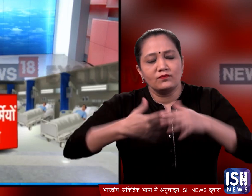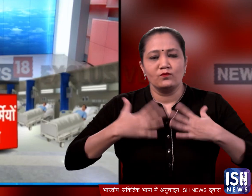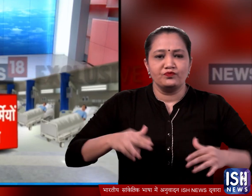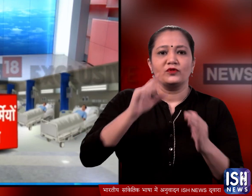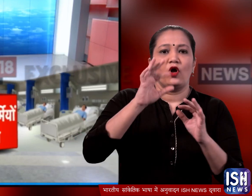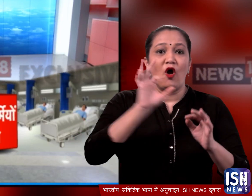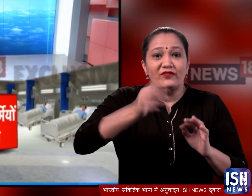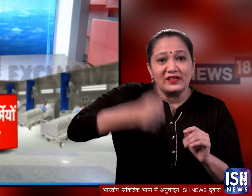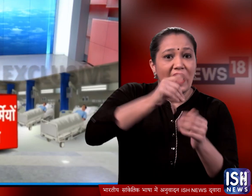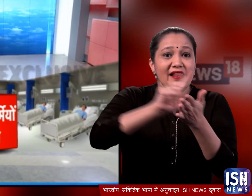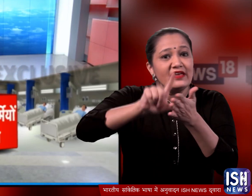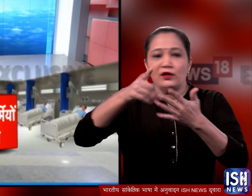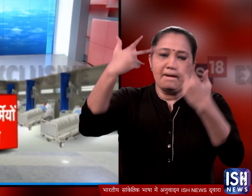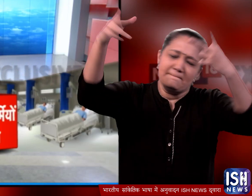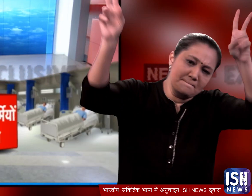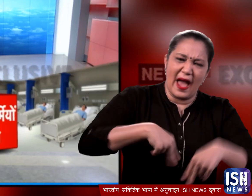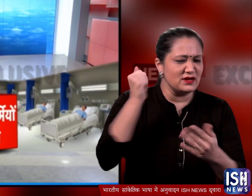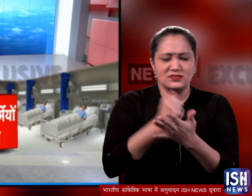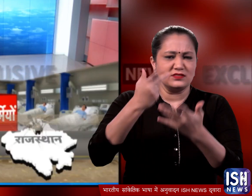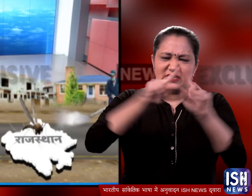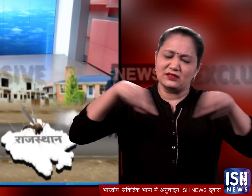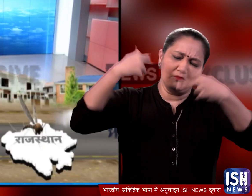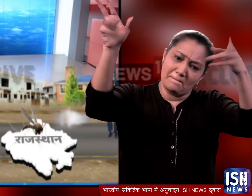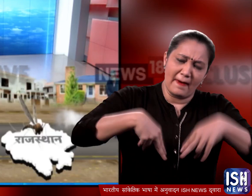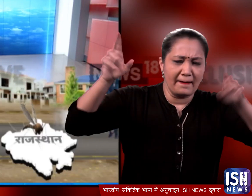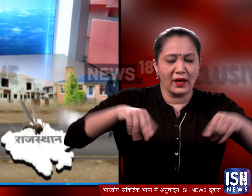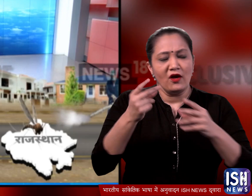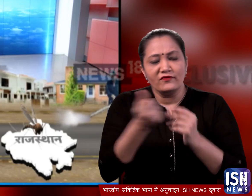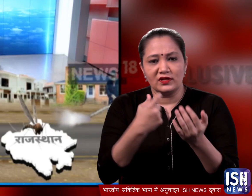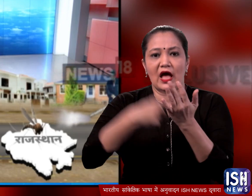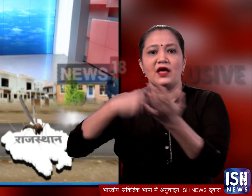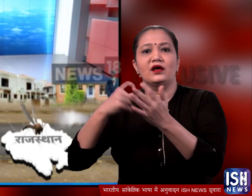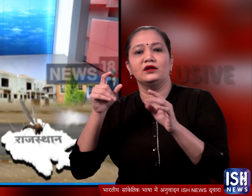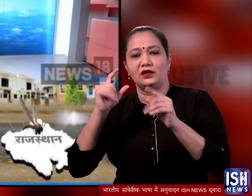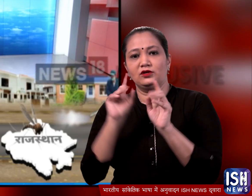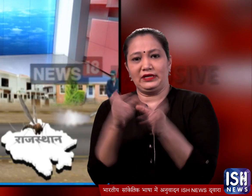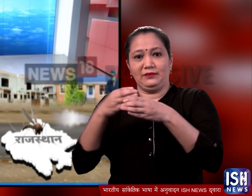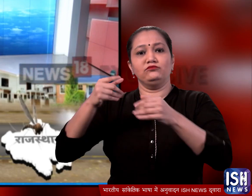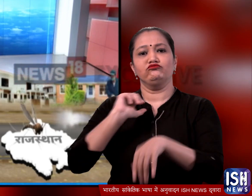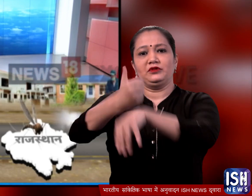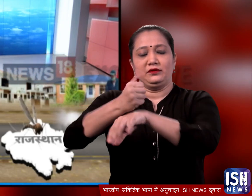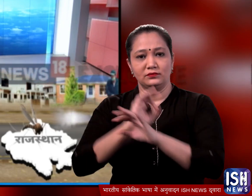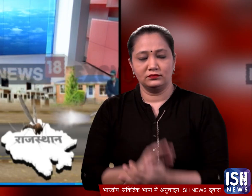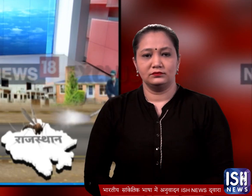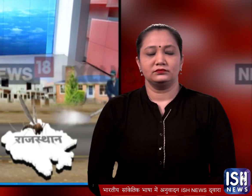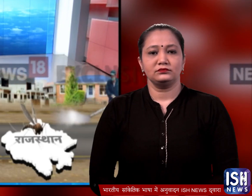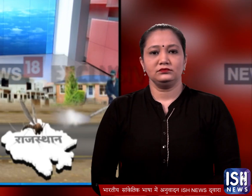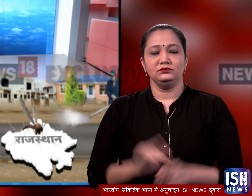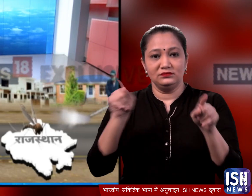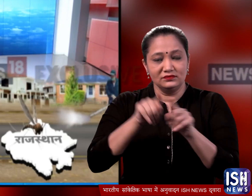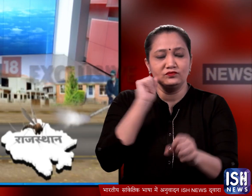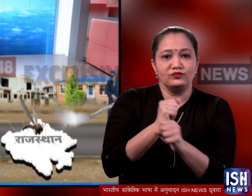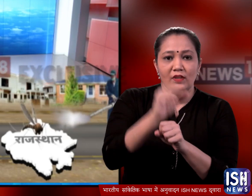सभी स्वास्थ्य कर्मियों की छुट्टियां रद्द कर दी और डेंगू से निपटने के लिए रैपिड रिस्पांस टीम बनाने का ऐलान कर दिया। इसके